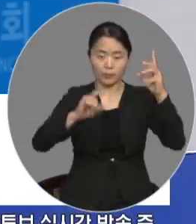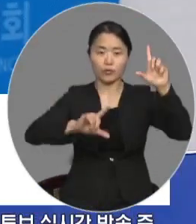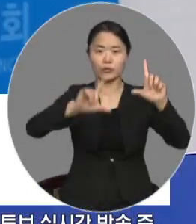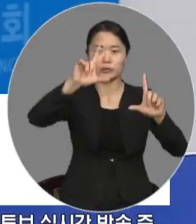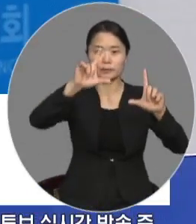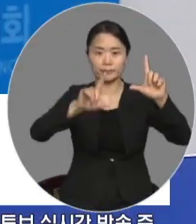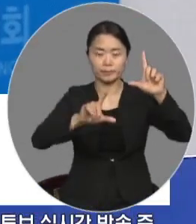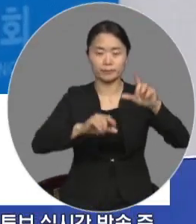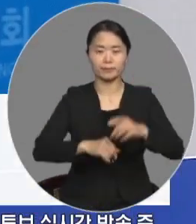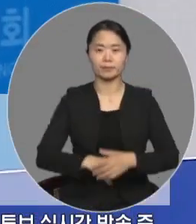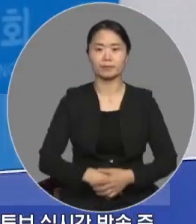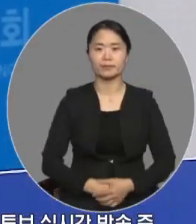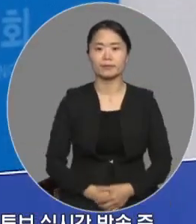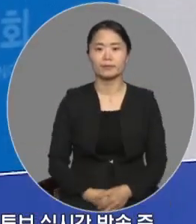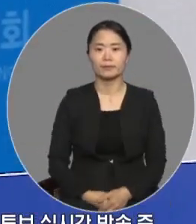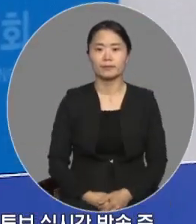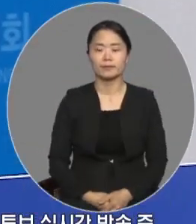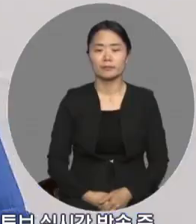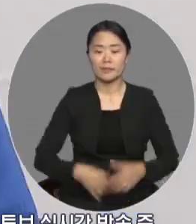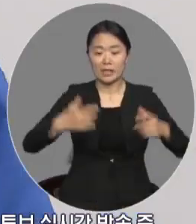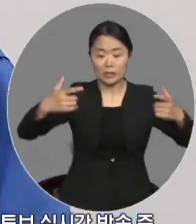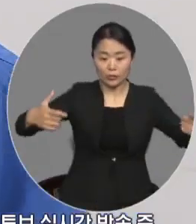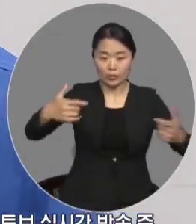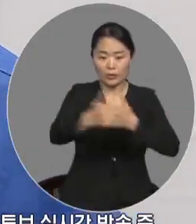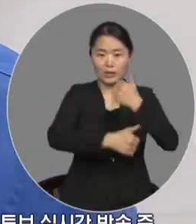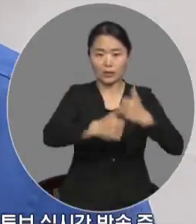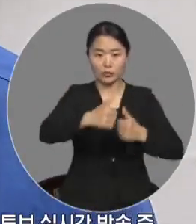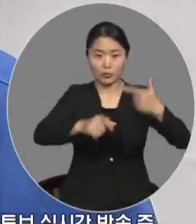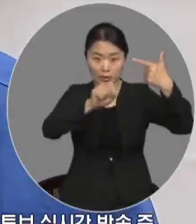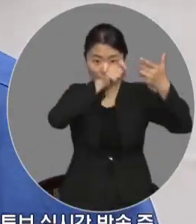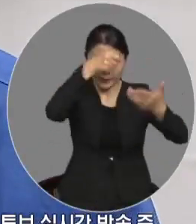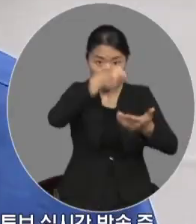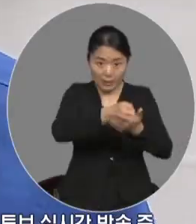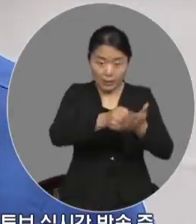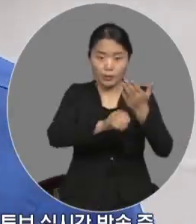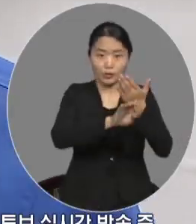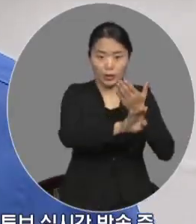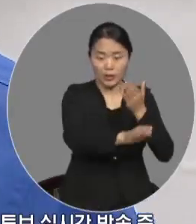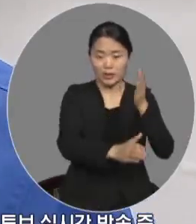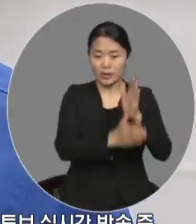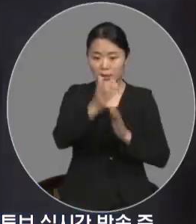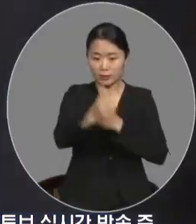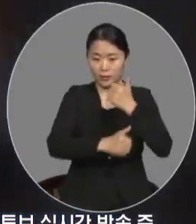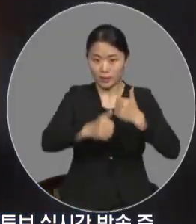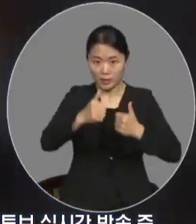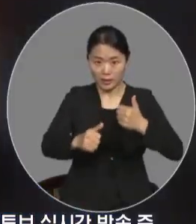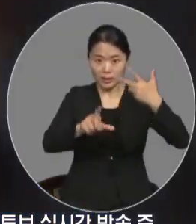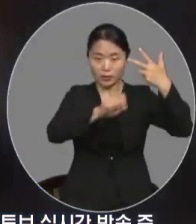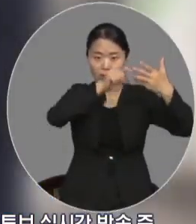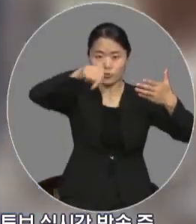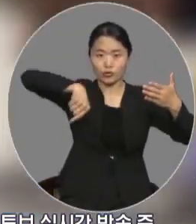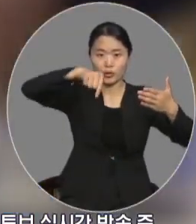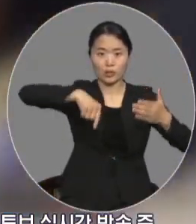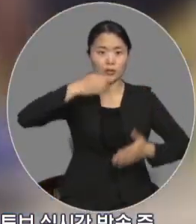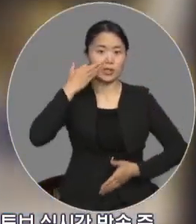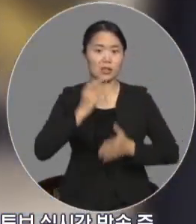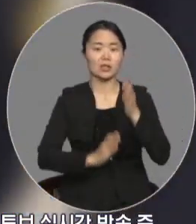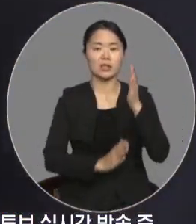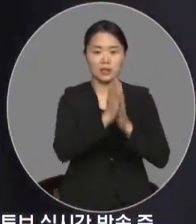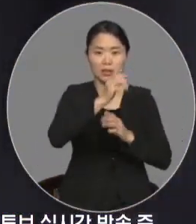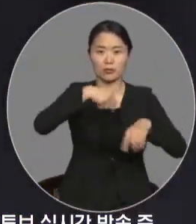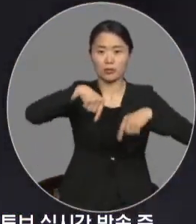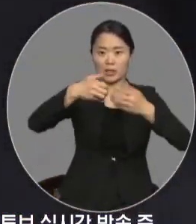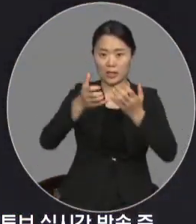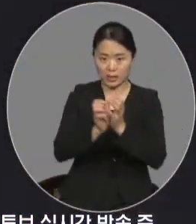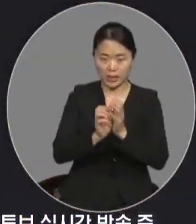양상을 보이고 있습니다. 지역위원장은 6월에 결정되고 시당위원장은 7월 중 울산시당 대의원 대회에서